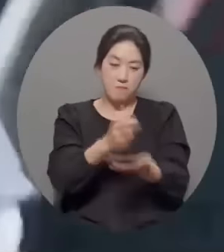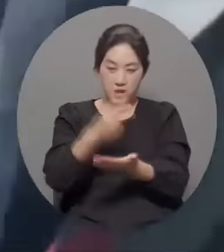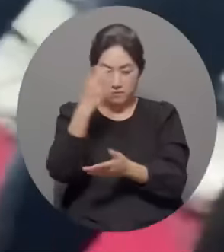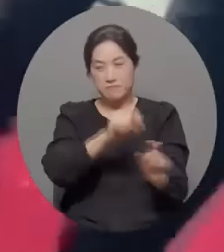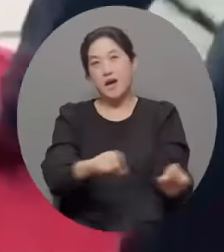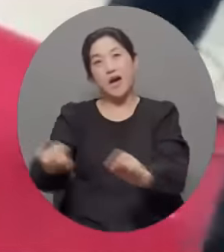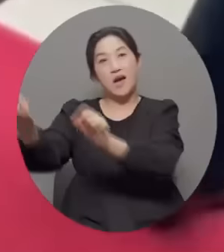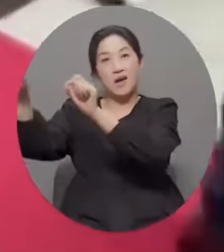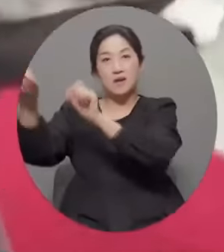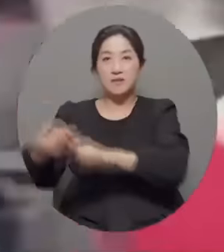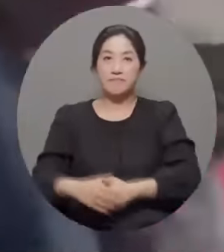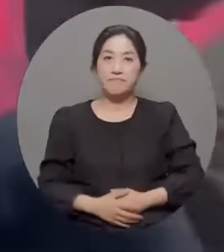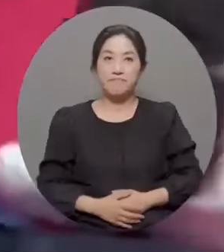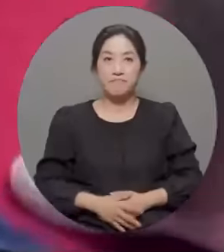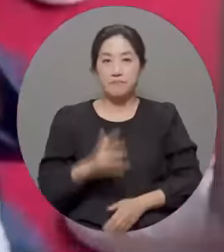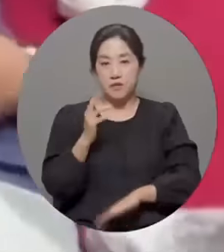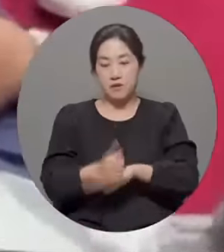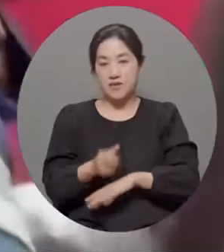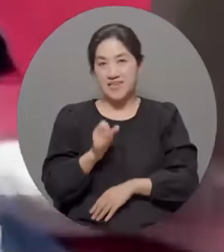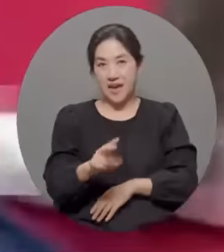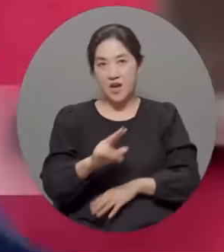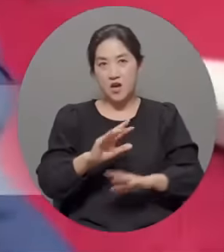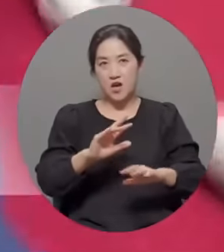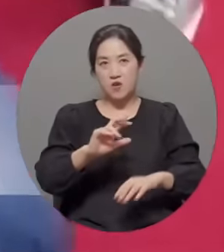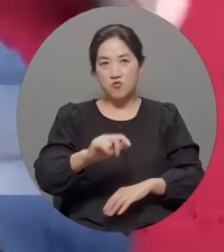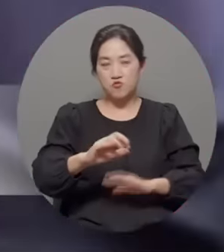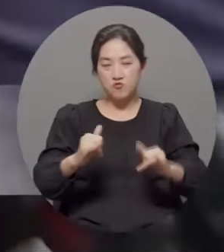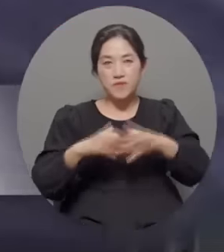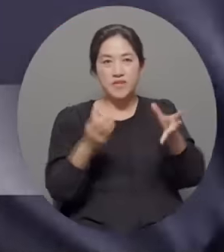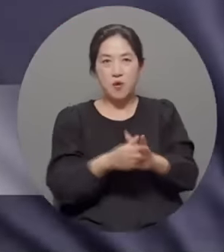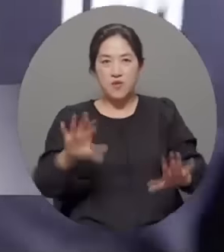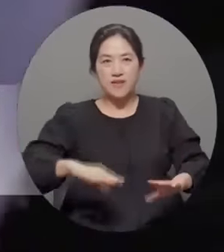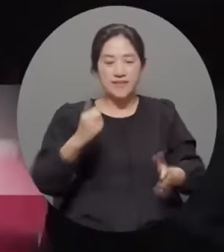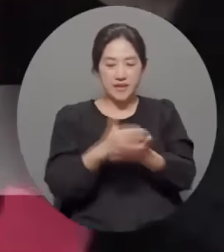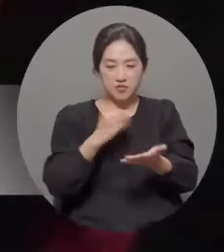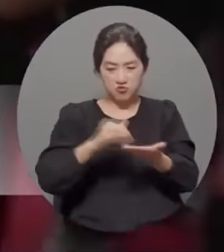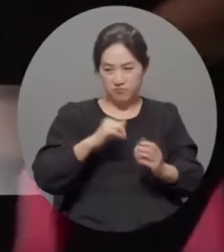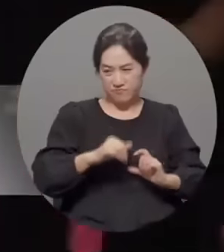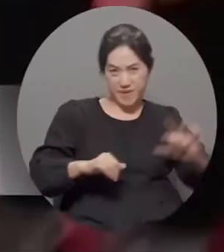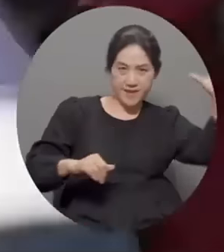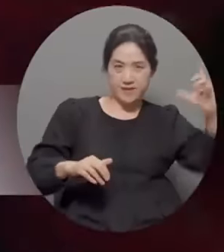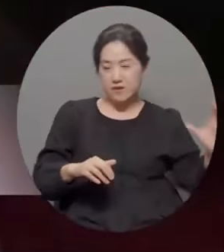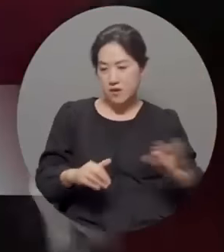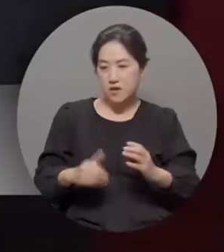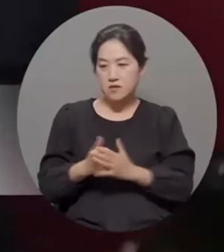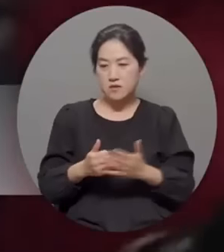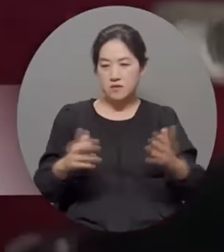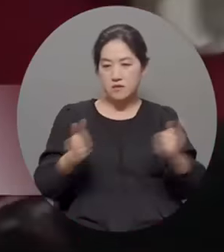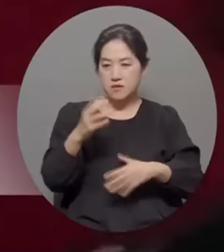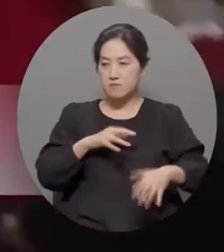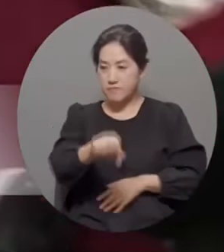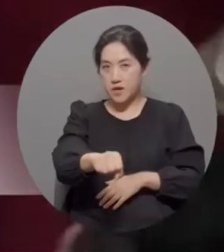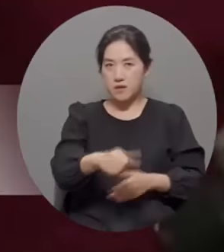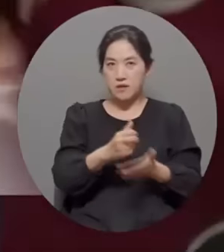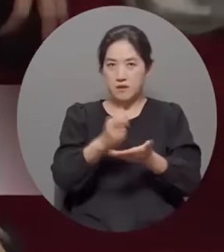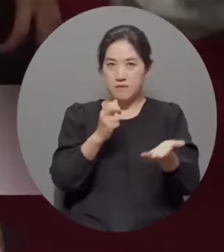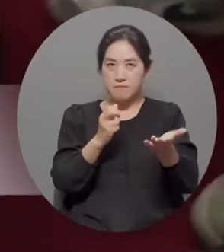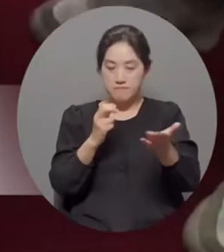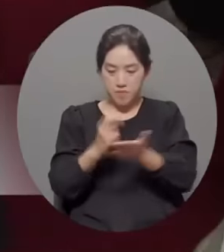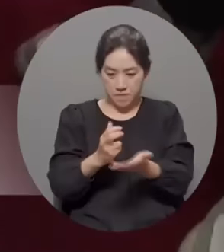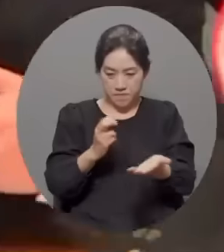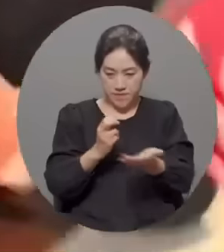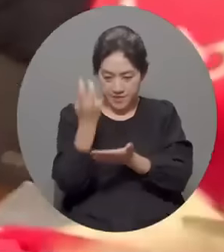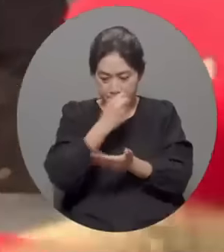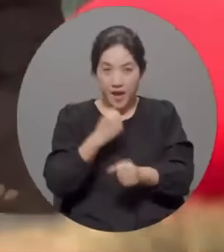미뤄졌습니다. 결국 야당인 국민당은 오늘 다시 수적 우세를 앞세워 의장석을 장악한 뒤 법안 심사를